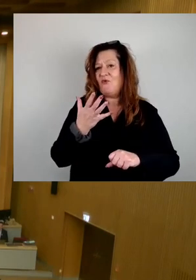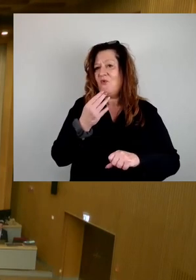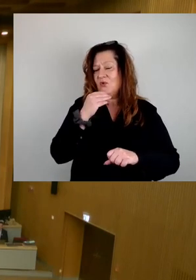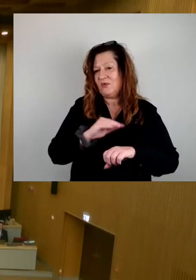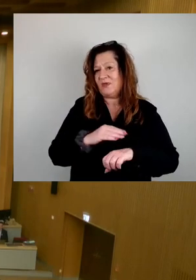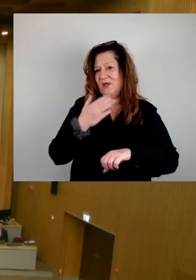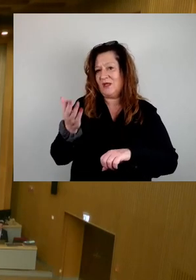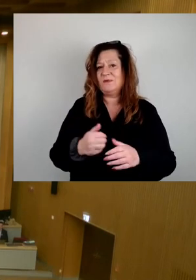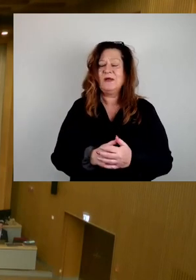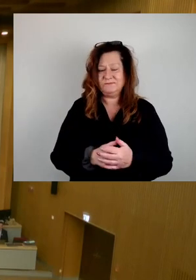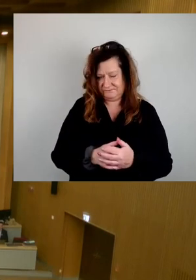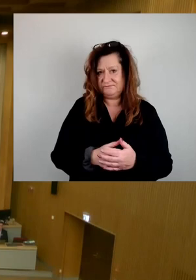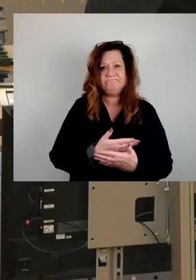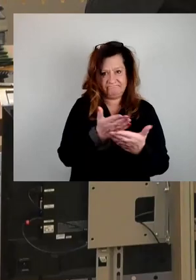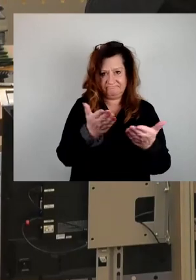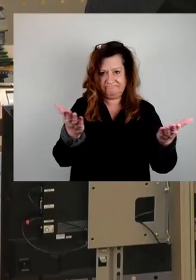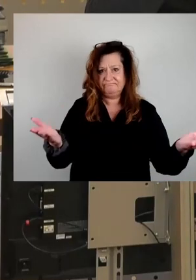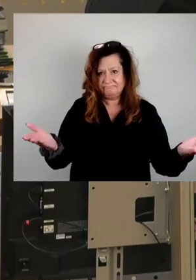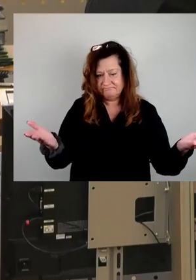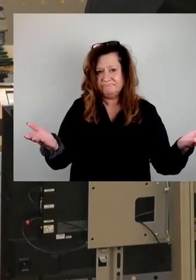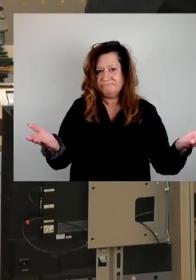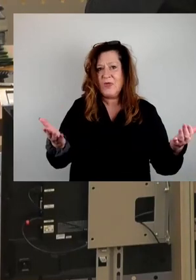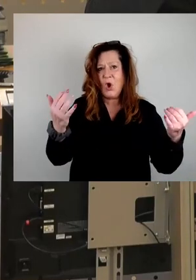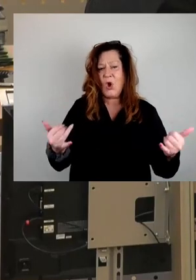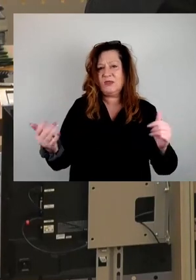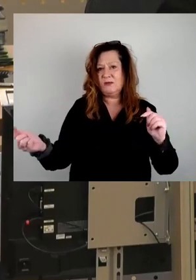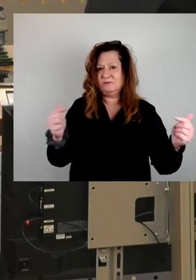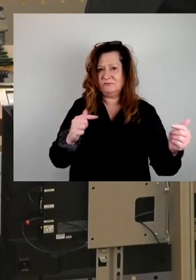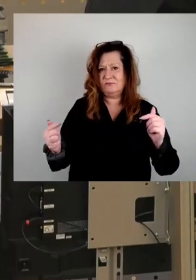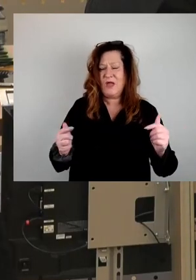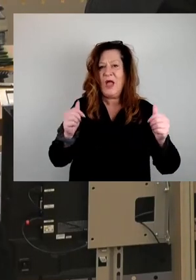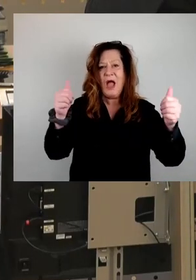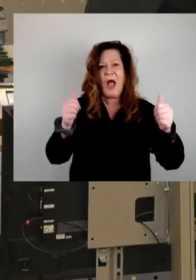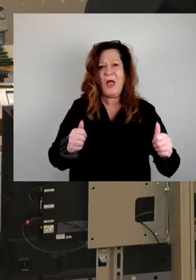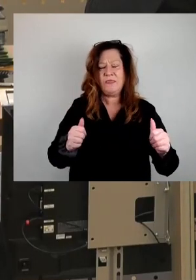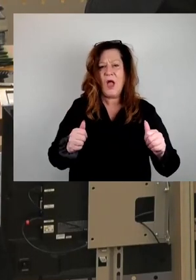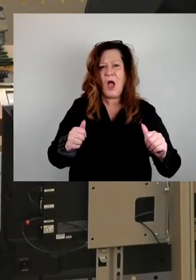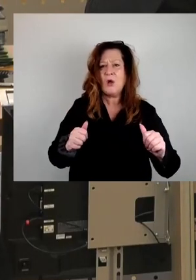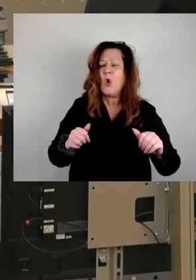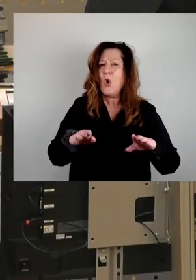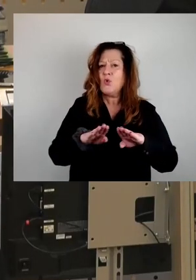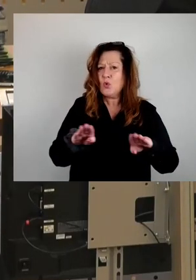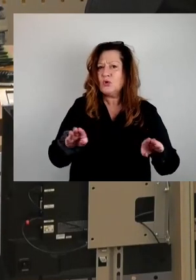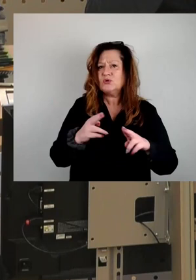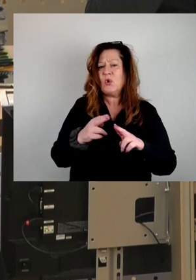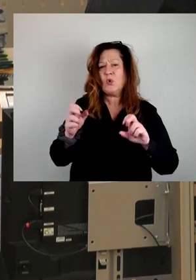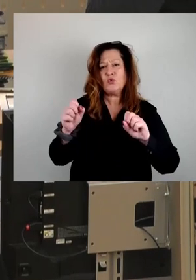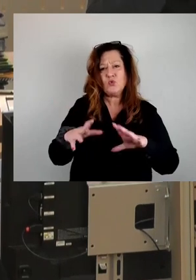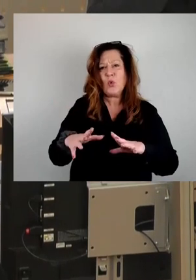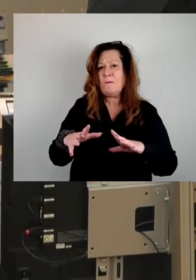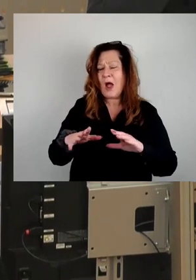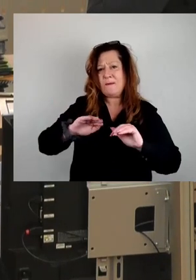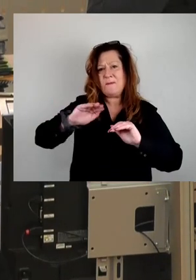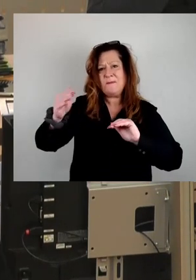geehrte Stadträte, liebe Zuschauer, wir debattieren heute über den Ankauf von Grundstücken rund um den Trümmerberg in der Nähe der Kiesgrube Leuben.